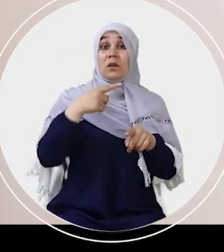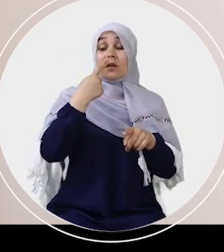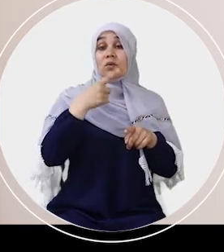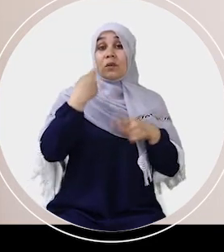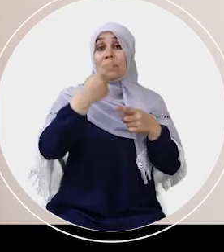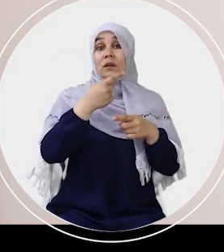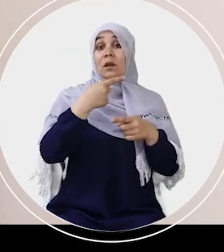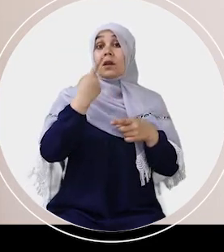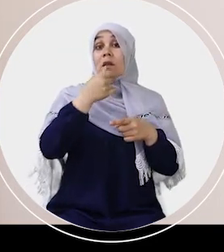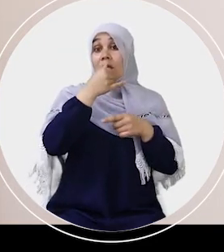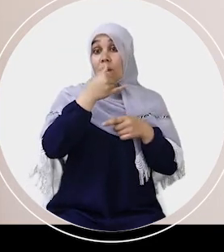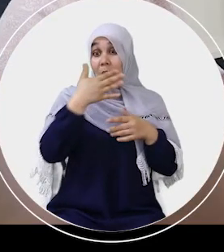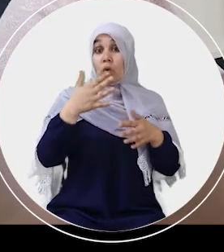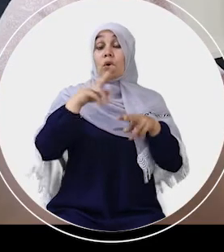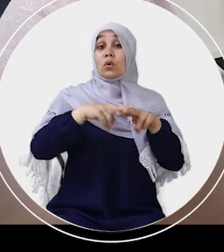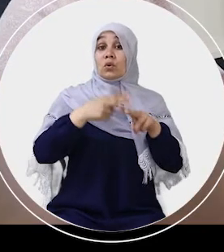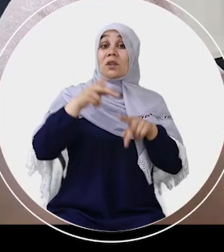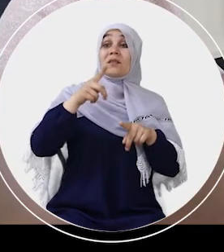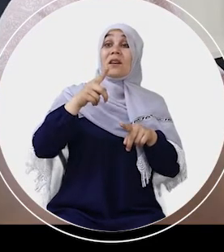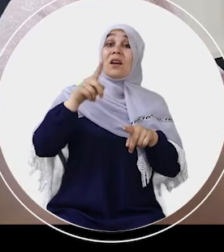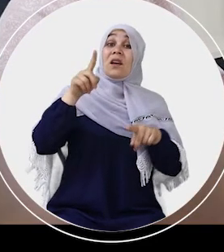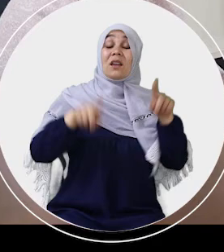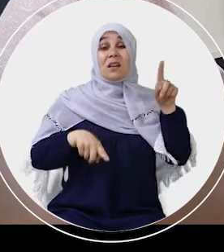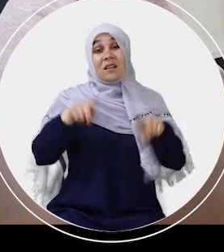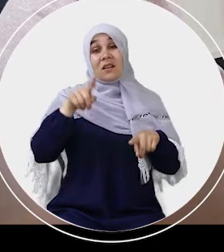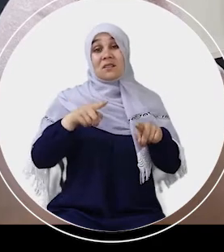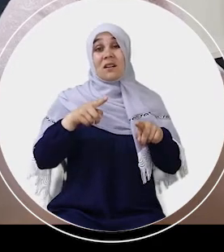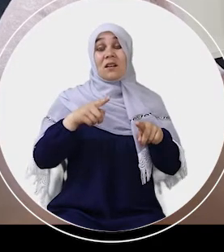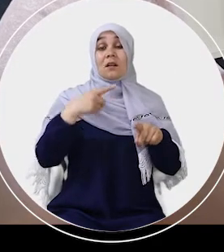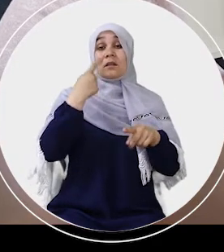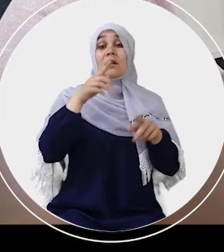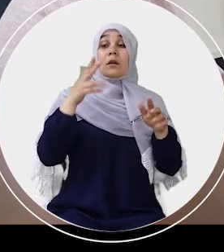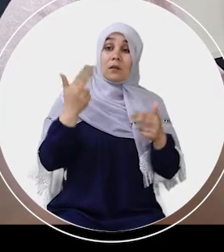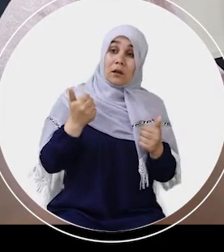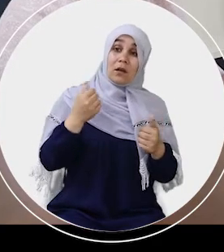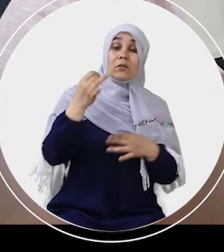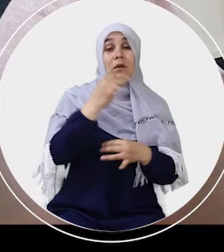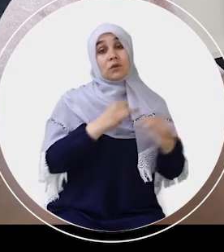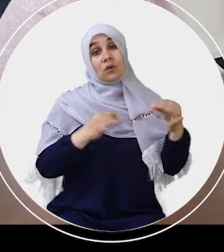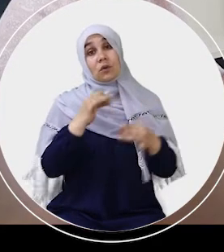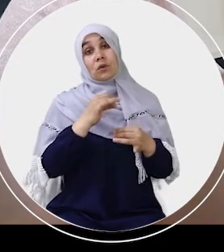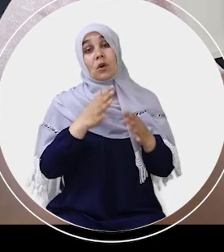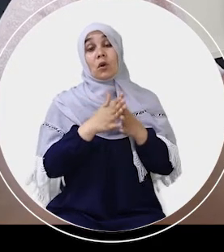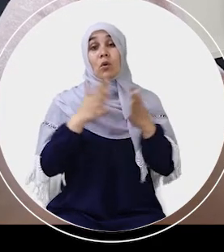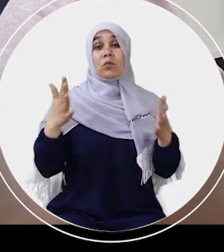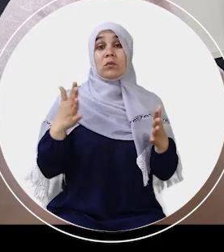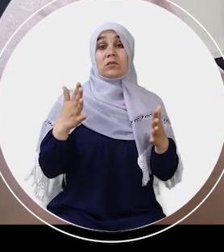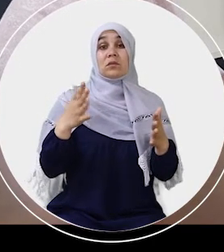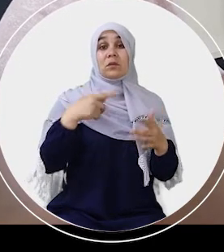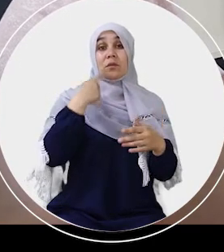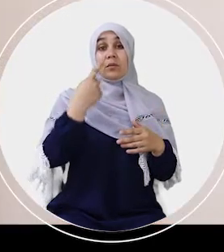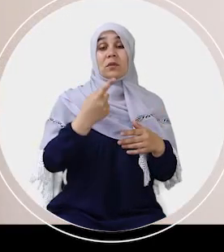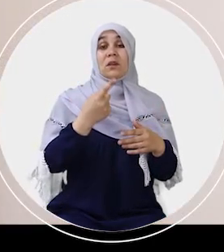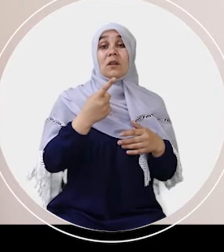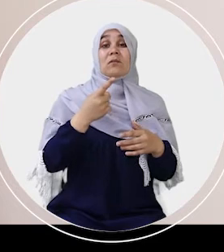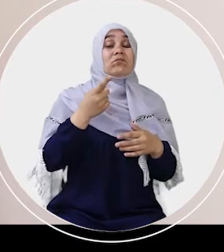ham, aksariyat ha albatta degan javob bor. Ana unga eng ko'p ijobiy javob